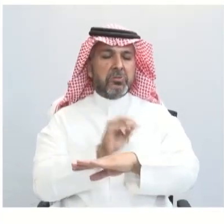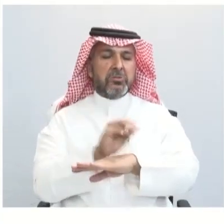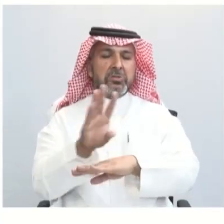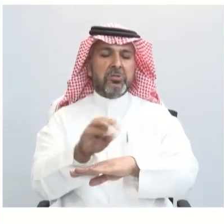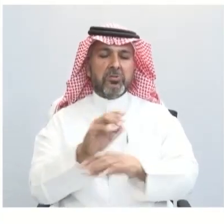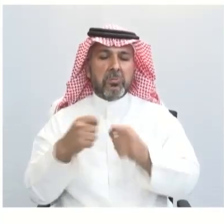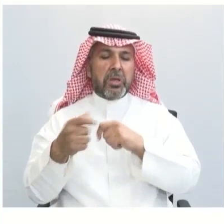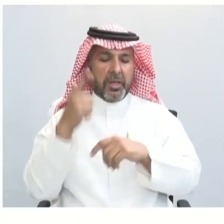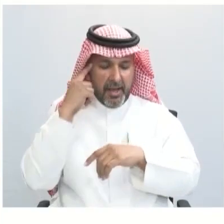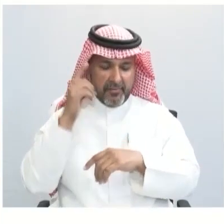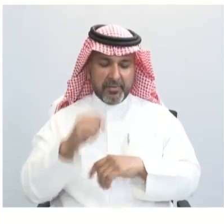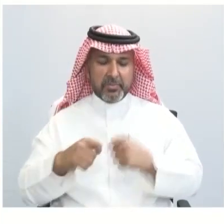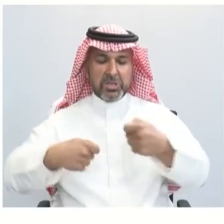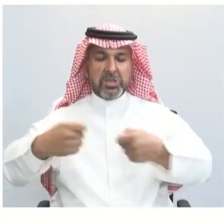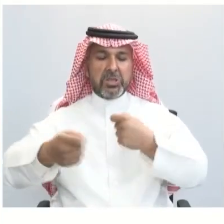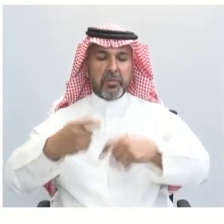بيع المنتجات.